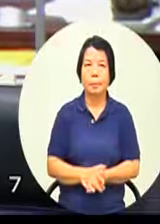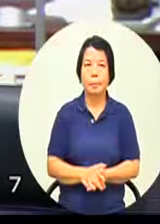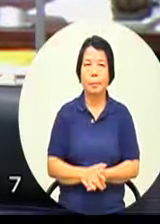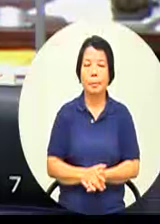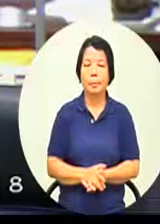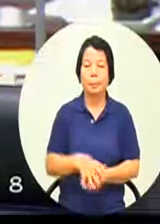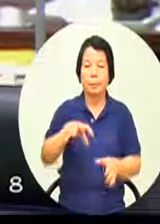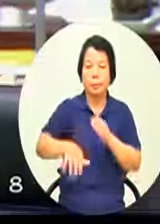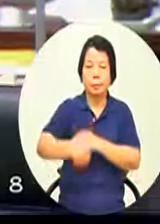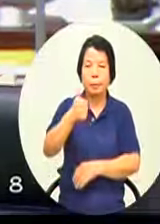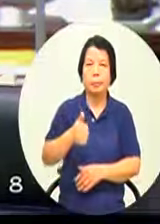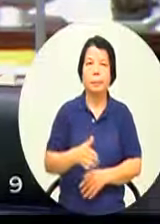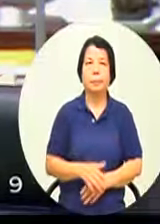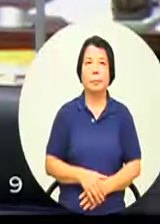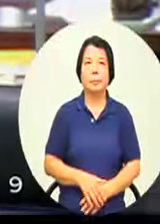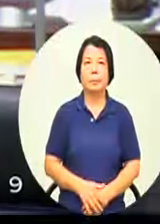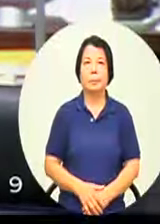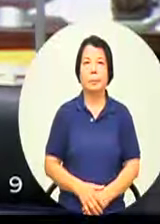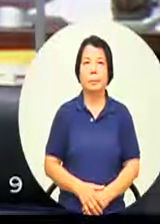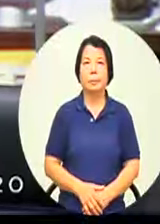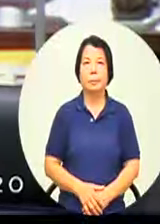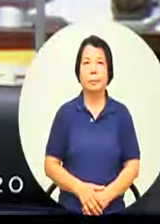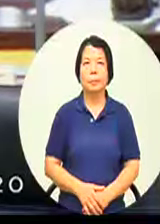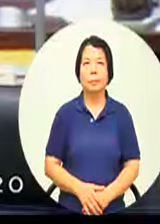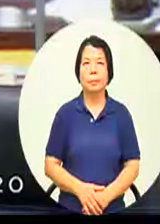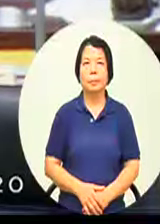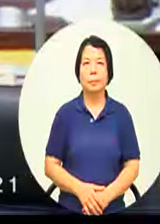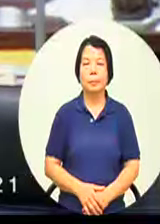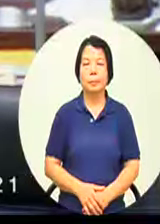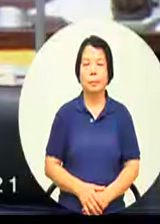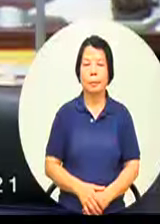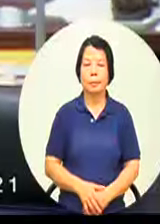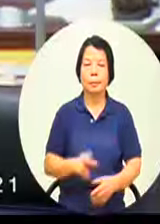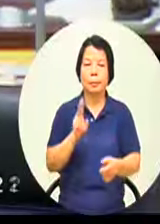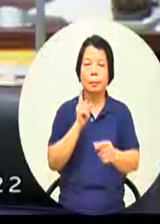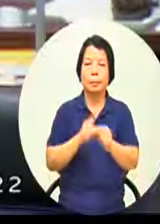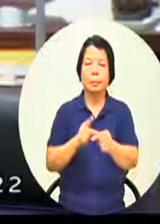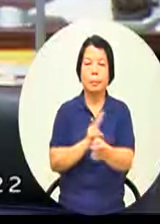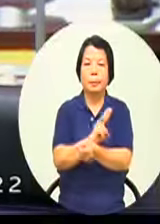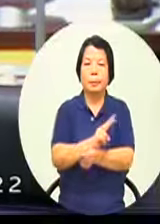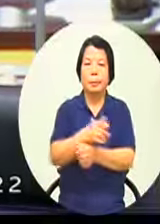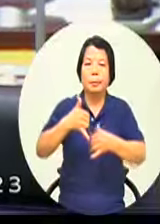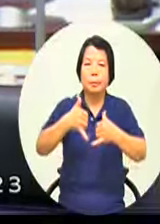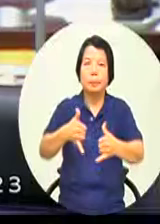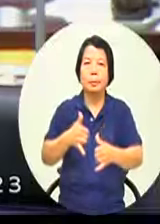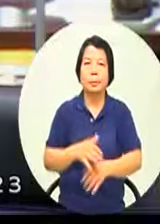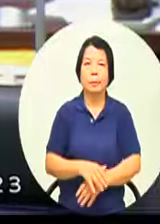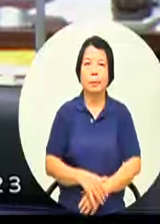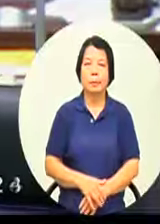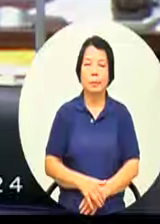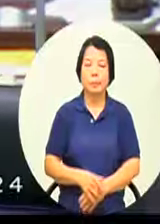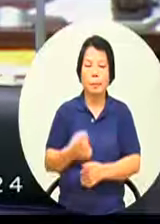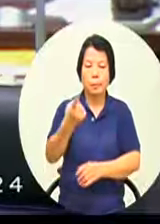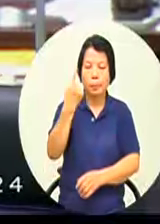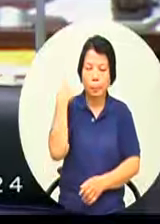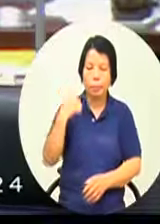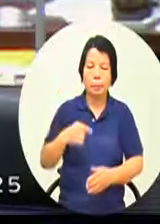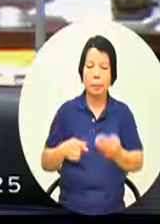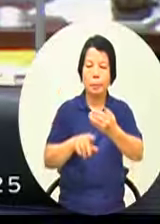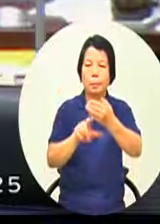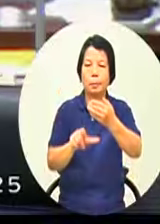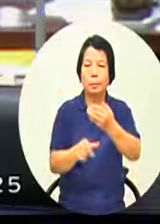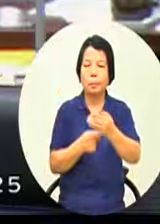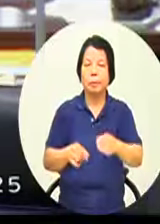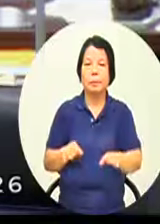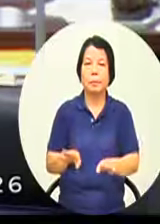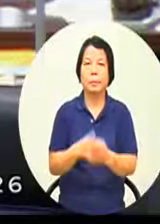局长。那局长，我们中林路哈，中林路从去年9月份哦，就